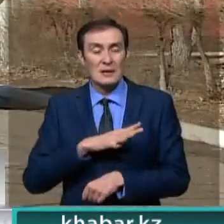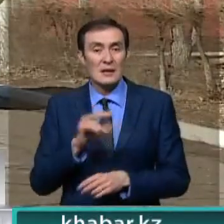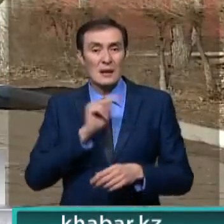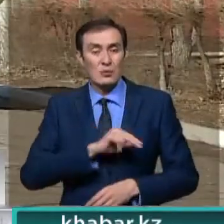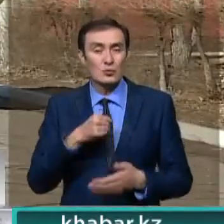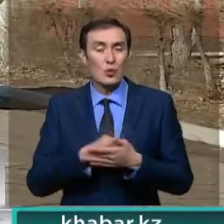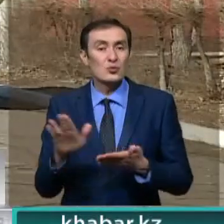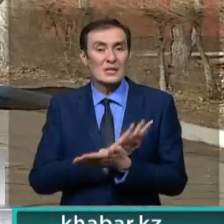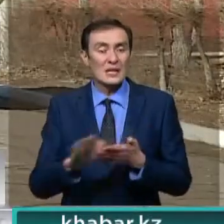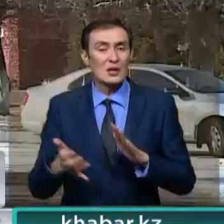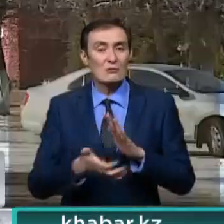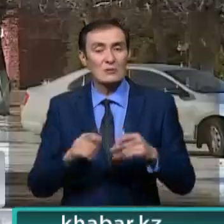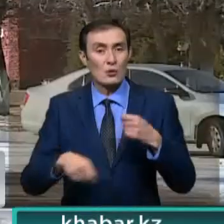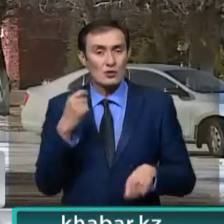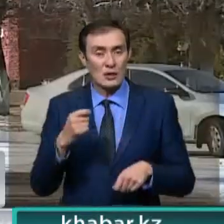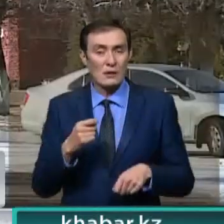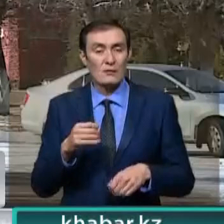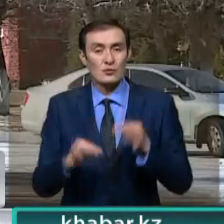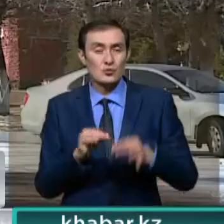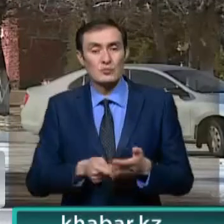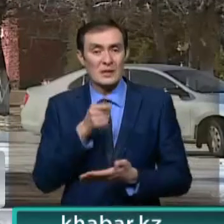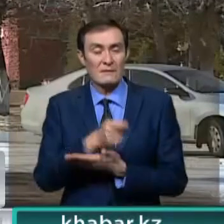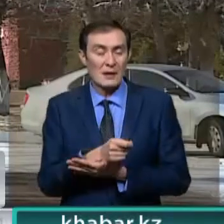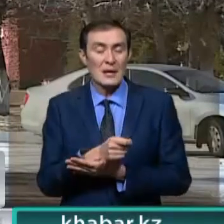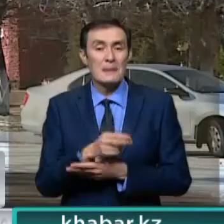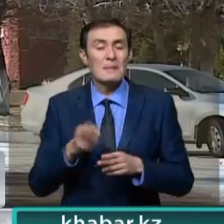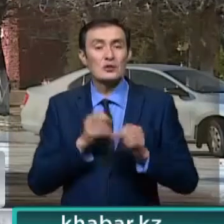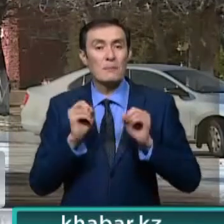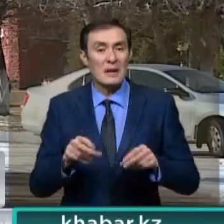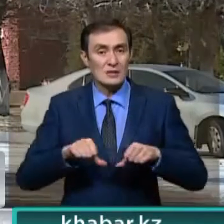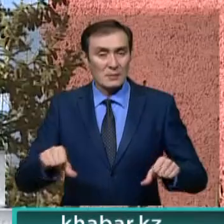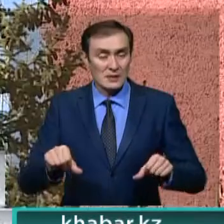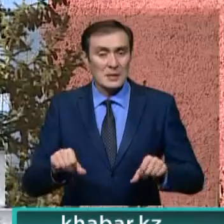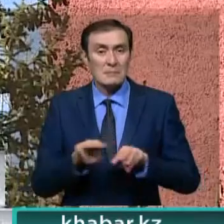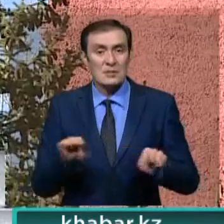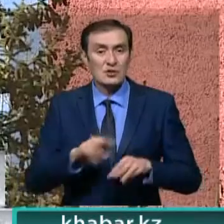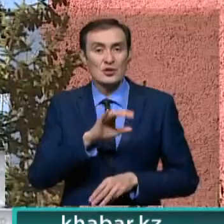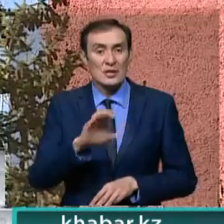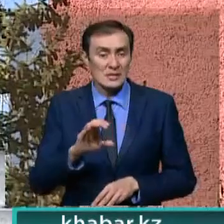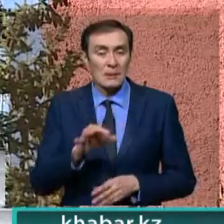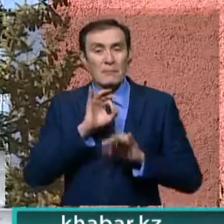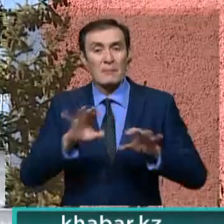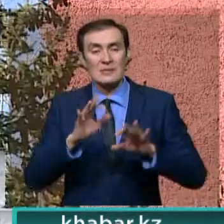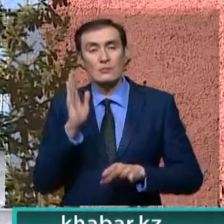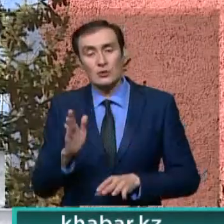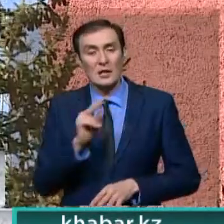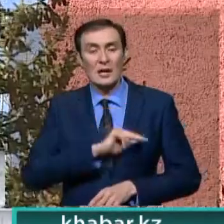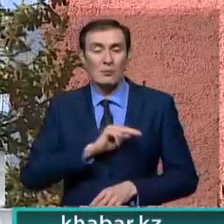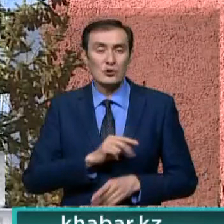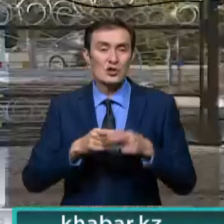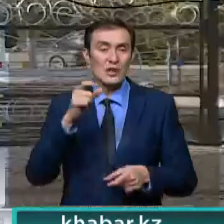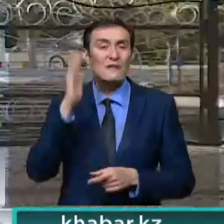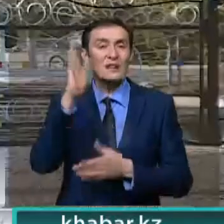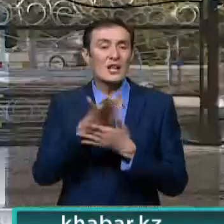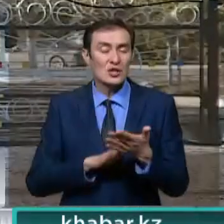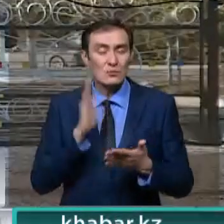до устранения всех нарушений в экономический суд подавал Комитет промышленной безопасности. Министр ПЧС Юрий Ильин пояснил, будет ли работать шахта в